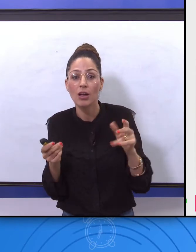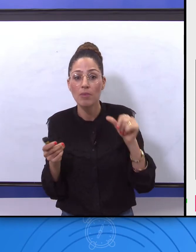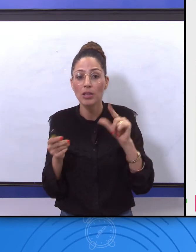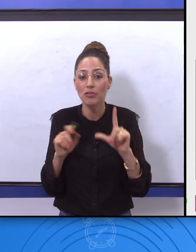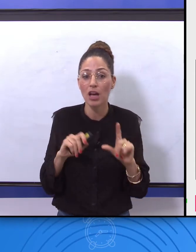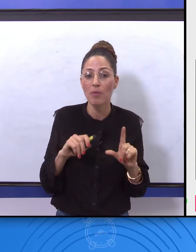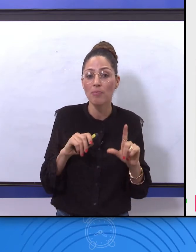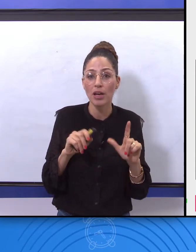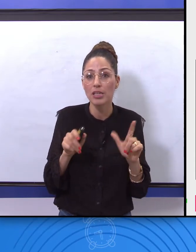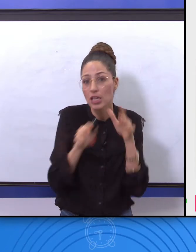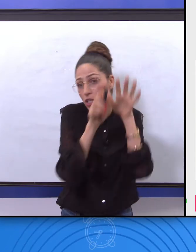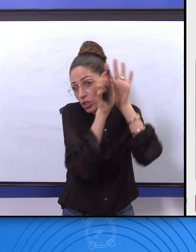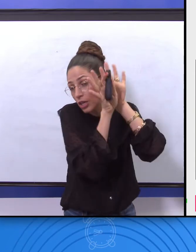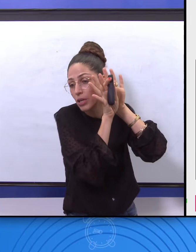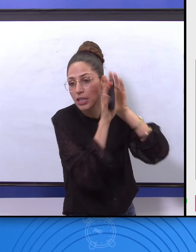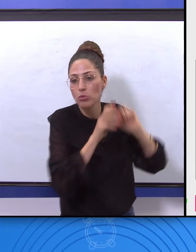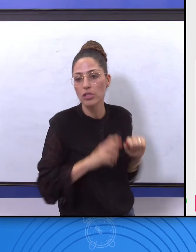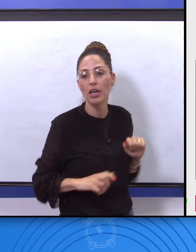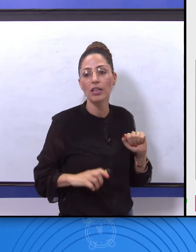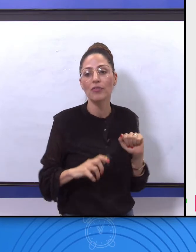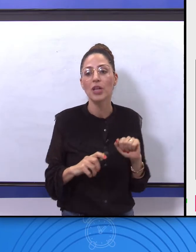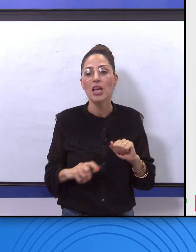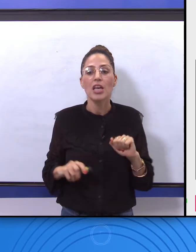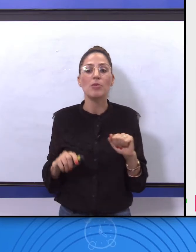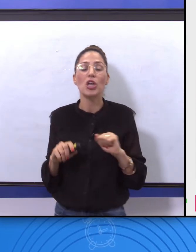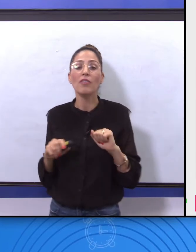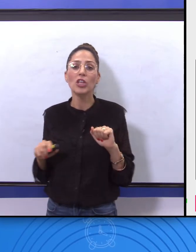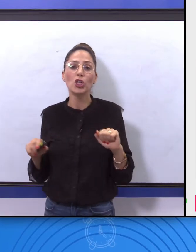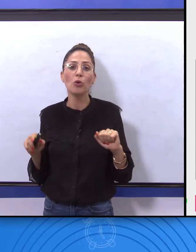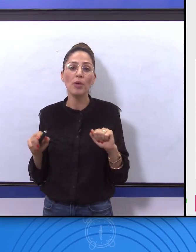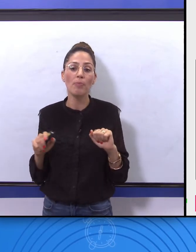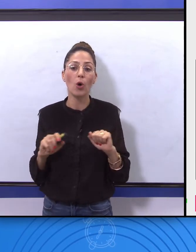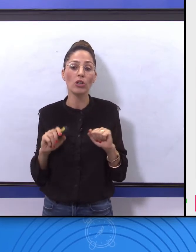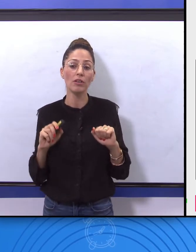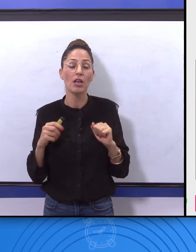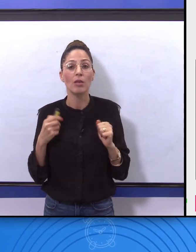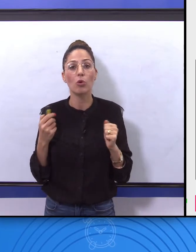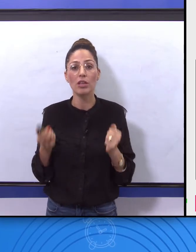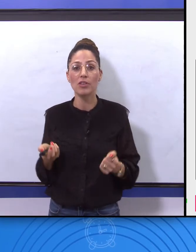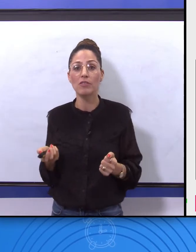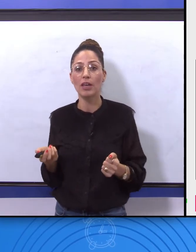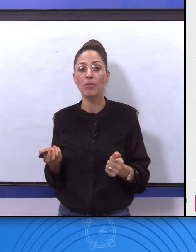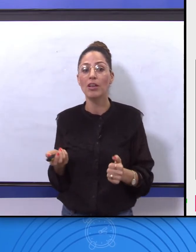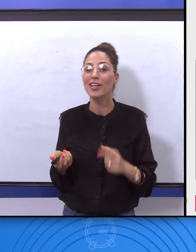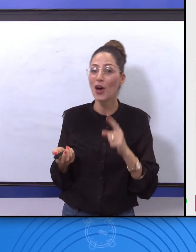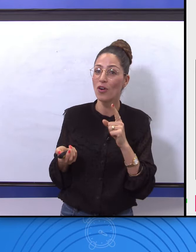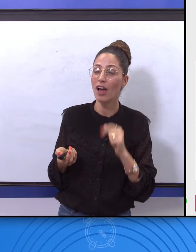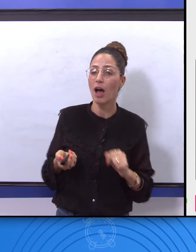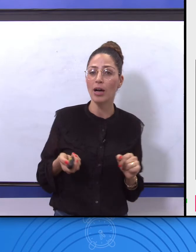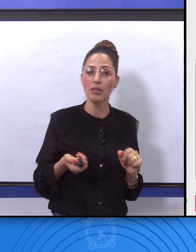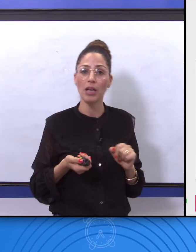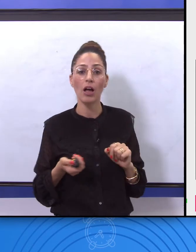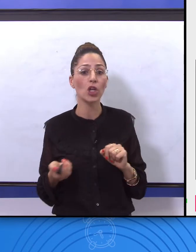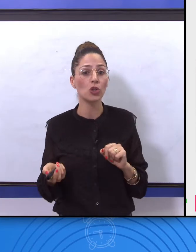ילדה, מה נפתח מהברז? יש כאן גם ילדה מוסתרת. היא משלבת רישום בעיפרון עם חוטים וצבעים.